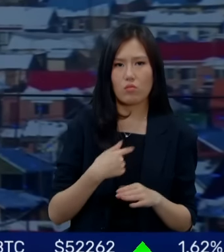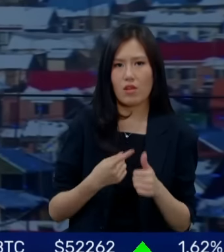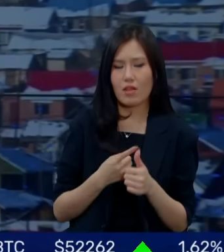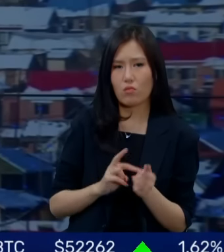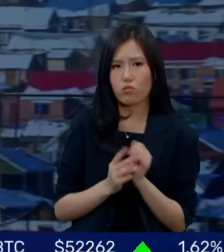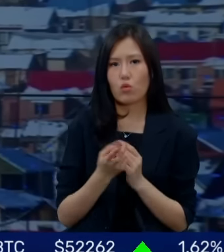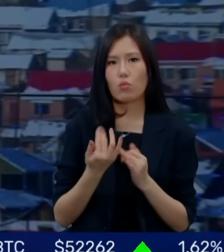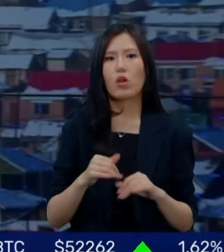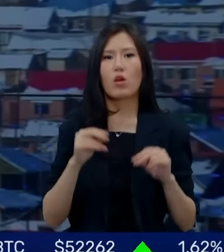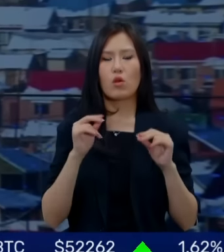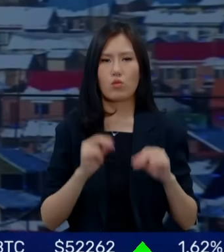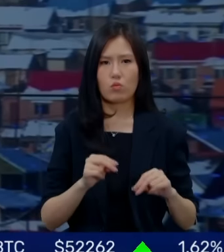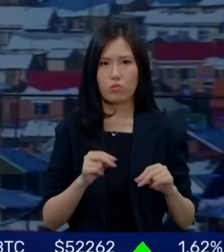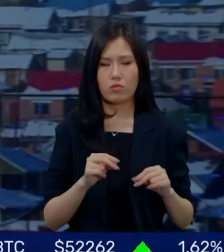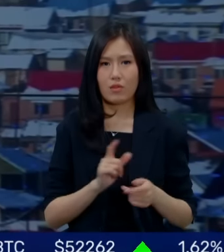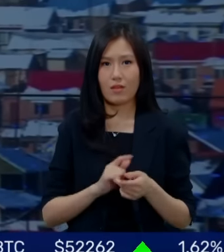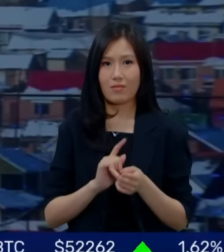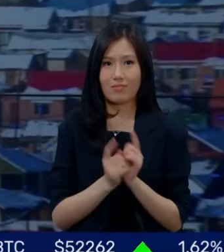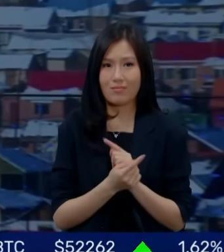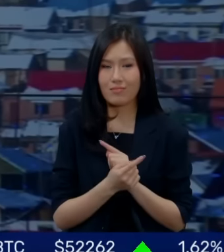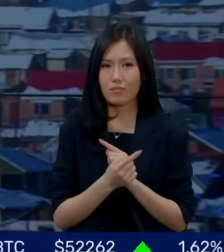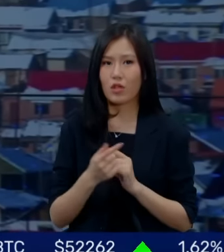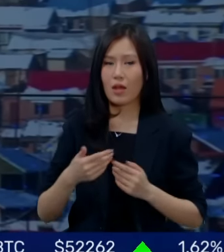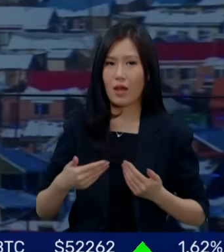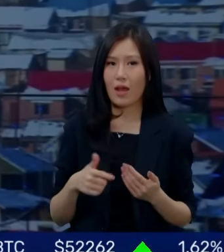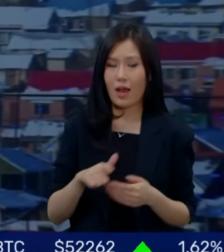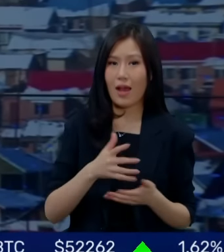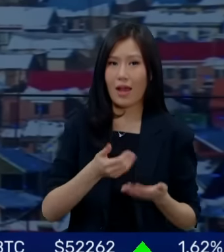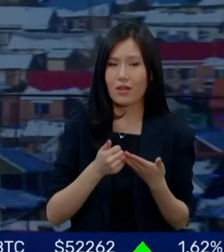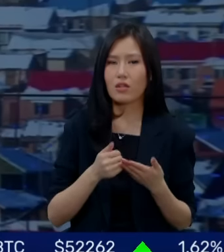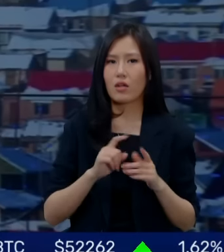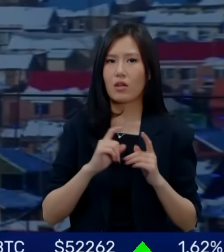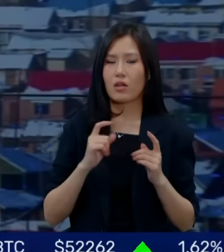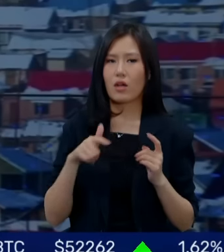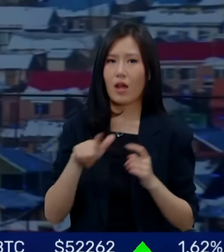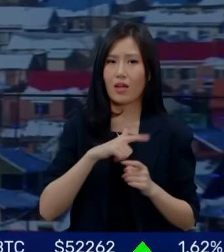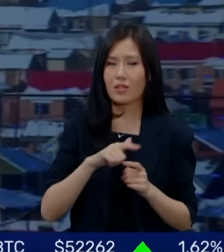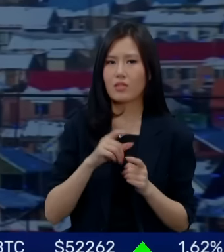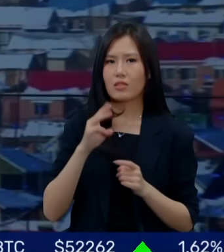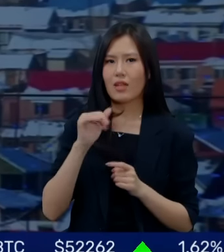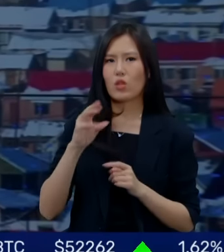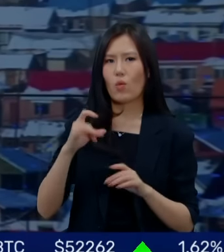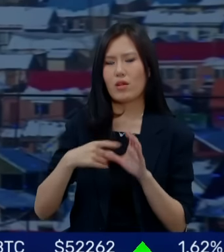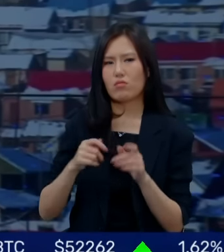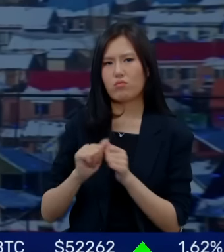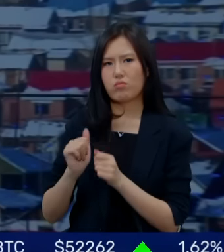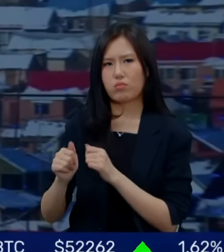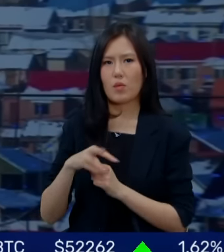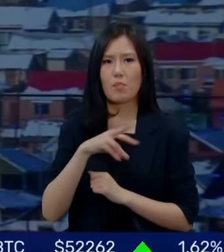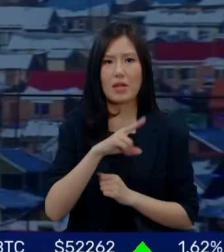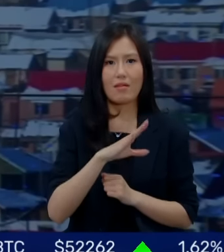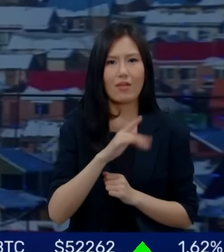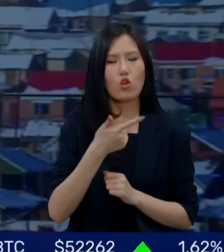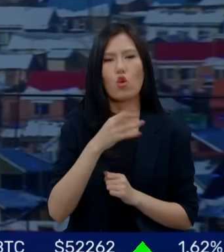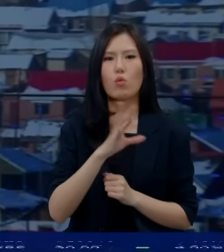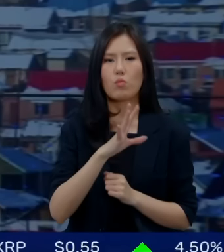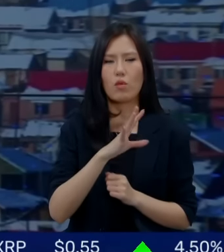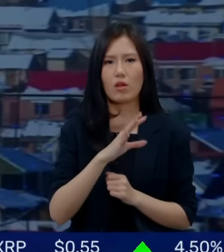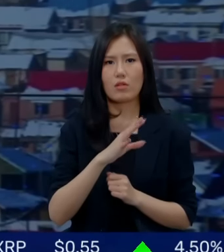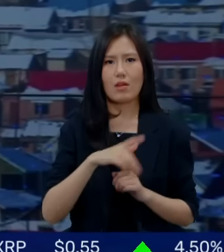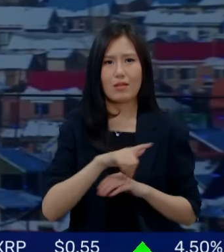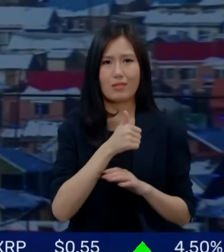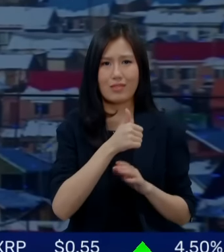өөрийн гэсэн өмчилсэн газартаа татвар төлж эхлэх зохицуулалт хэрэгжиж эхлэх юм байна. Татварын хэмжээг метр квадрат тутмаар үржих бус зэрэглэлээс нь хамаарна тогтмол